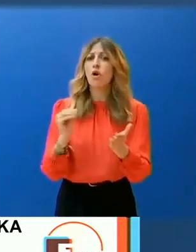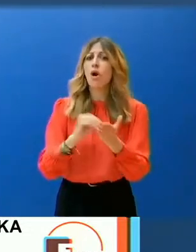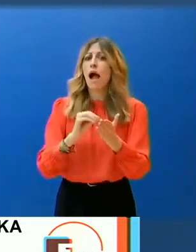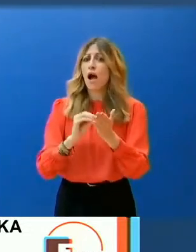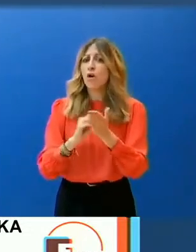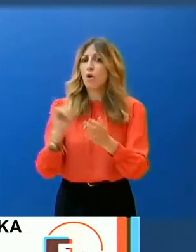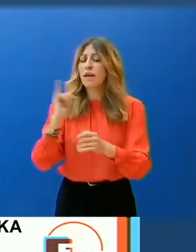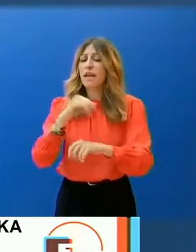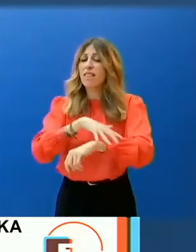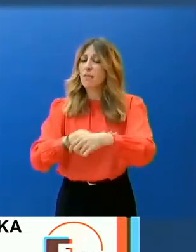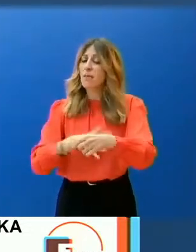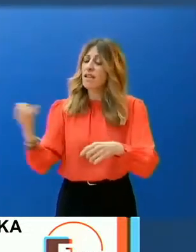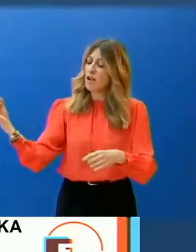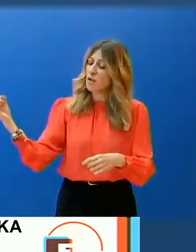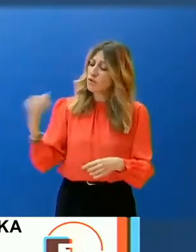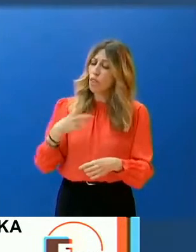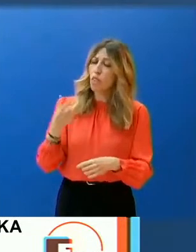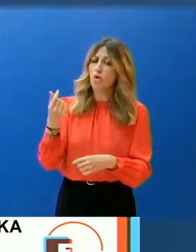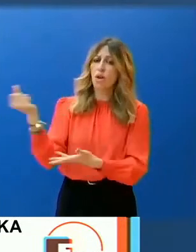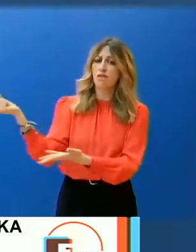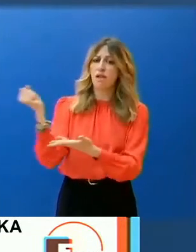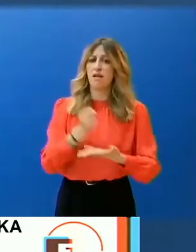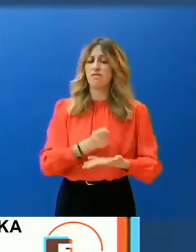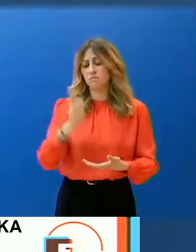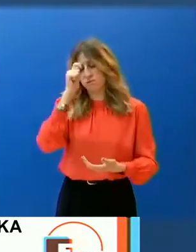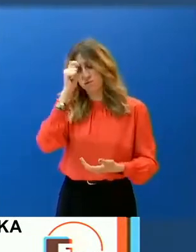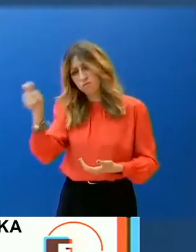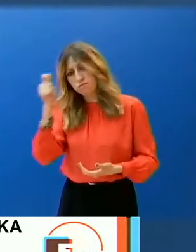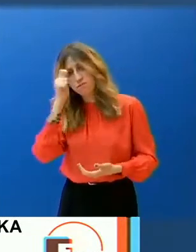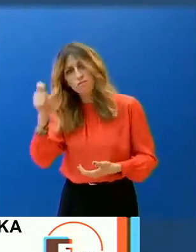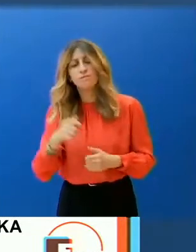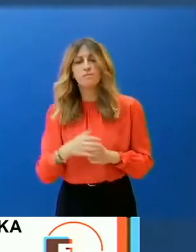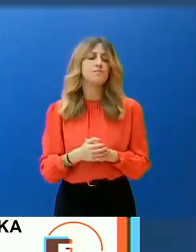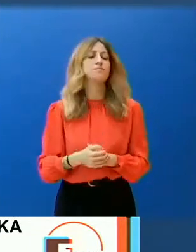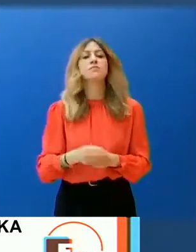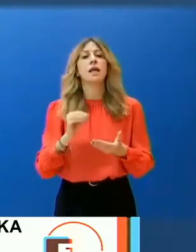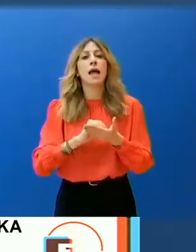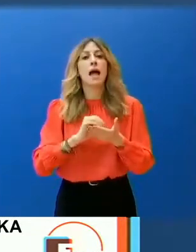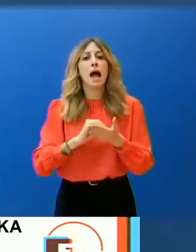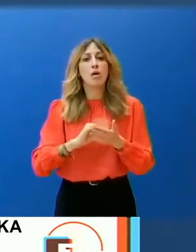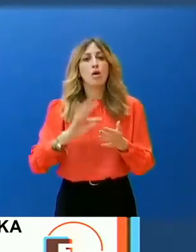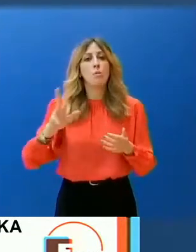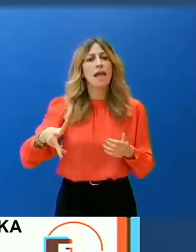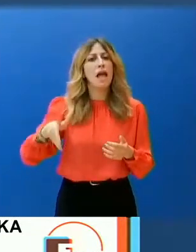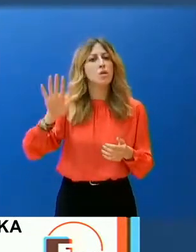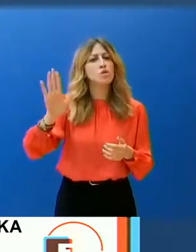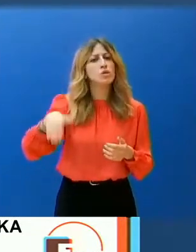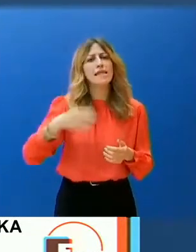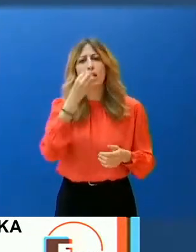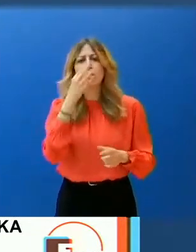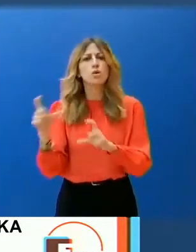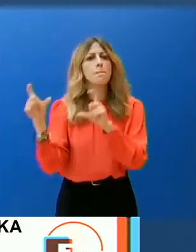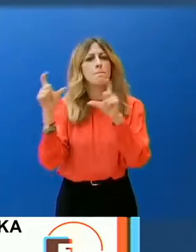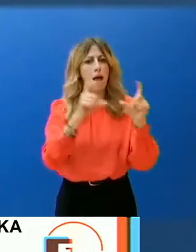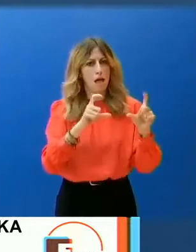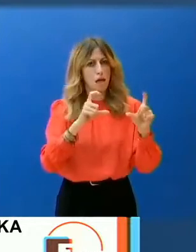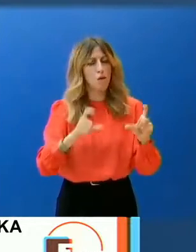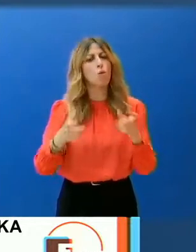Σημειώνεται ότι στο τελευταίο δεκαήμερο του Μαΐου θα ανοίξει πλατφόρμα των ραντεβού για τον εμβολιασμό συμπολιτών μας των ηλικιακών